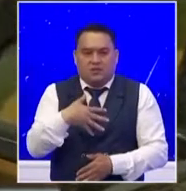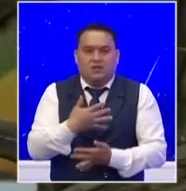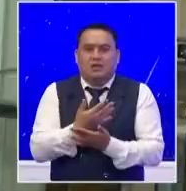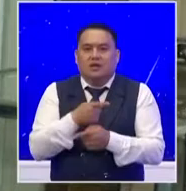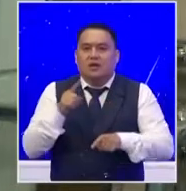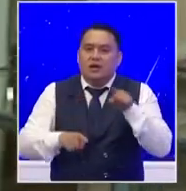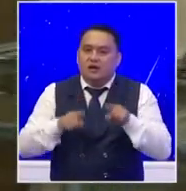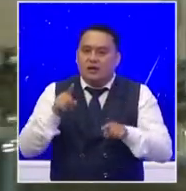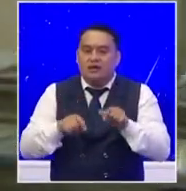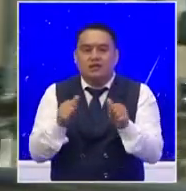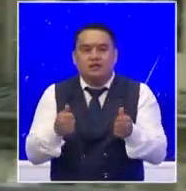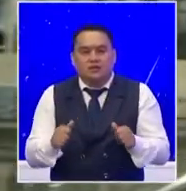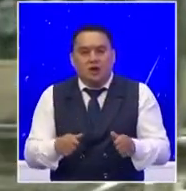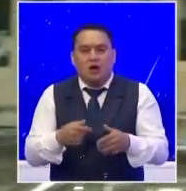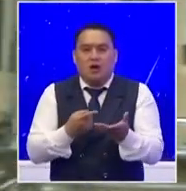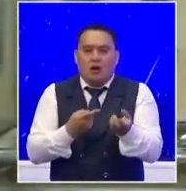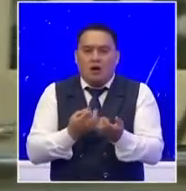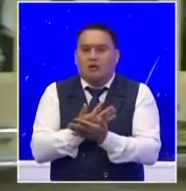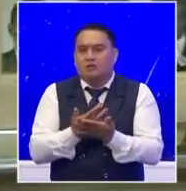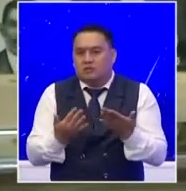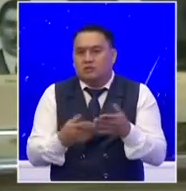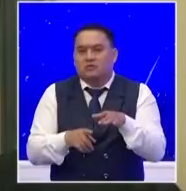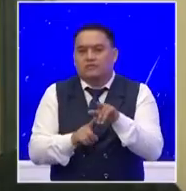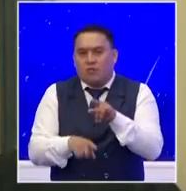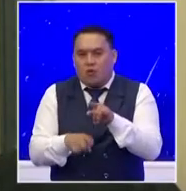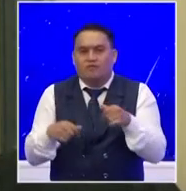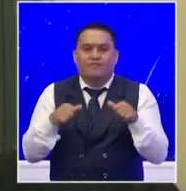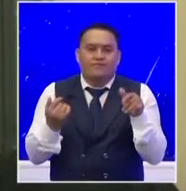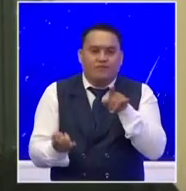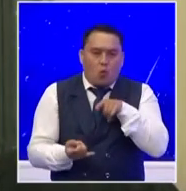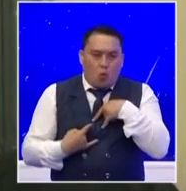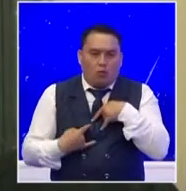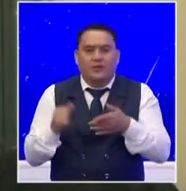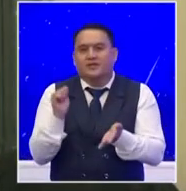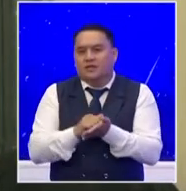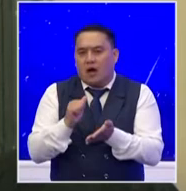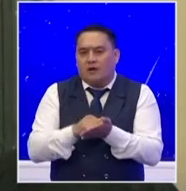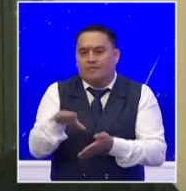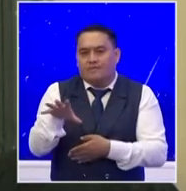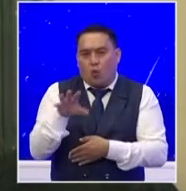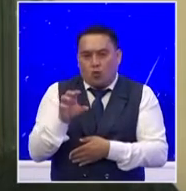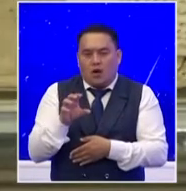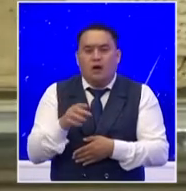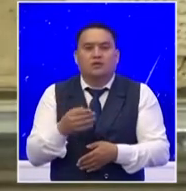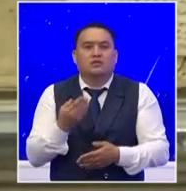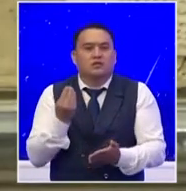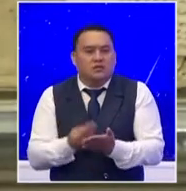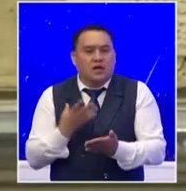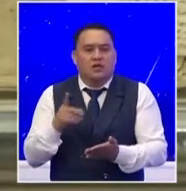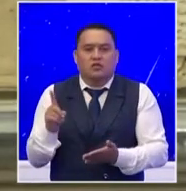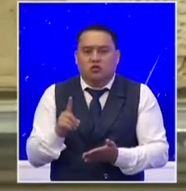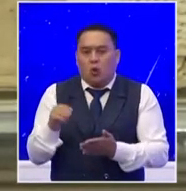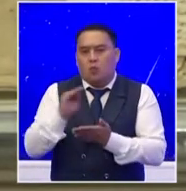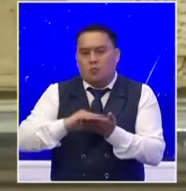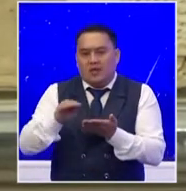редких экспонатов. Среди них оружие, боеприпасы, военная форма, архивные документы и фотографии. Наиболее ценными являются